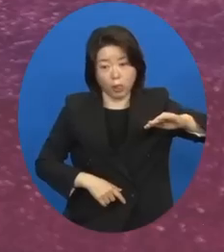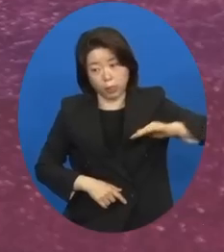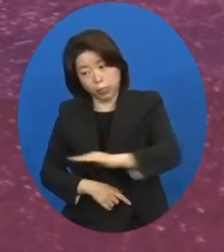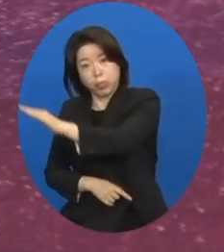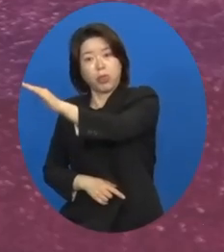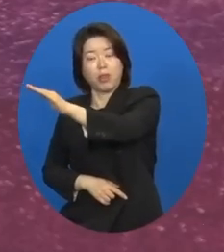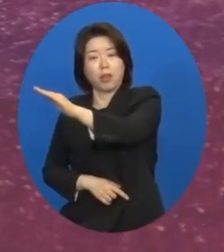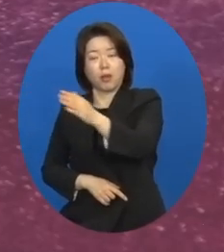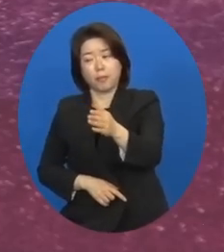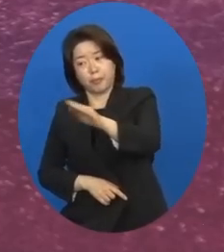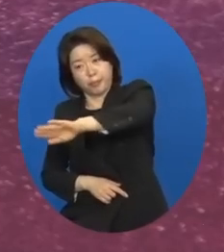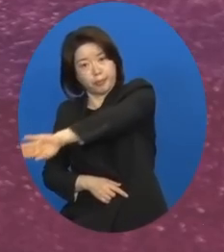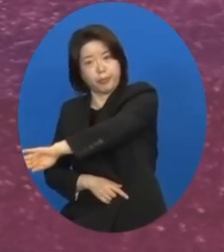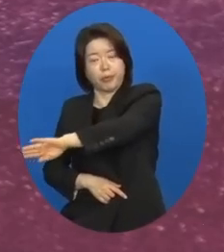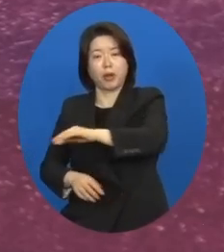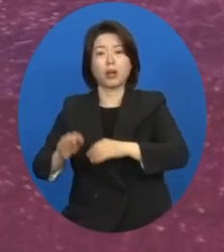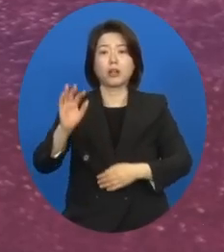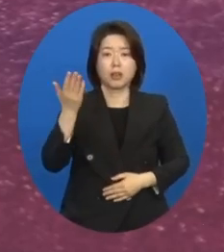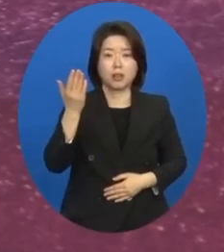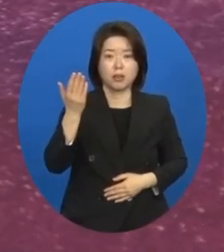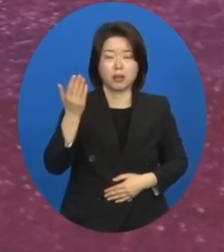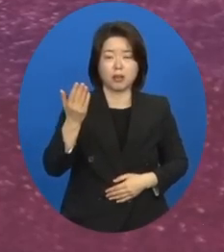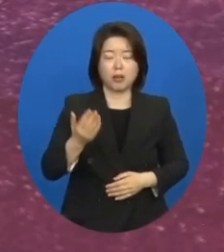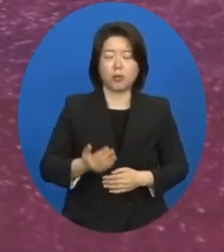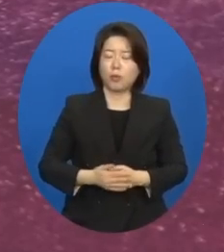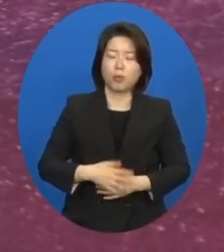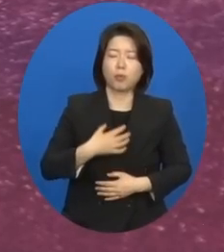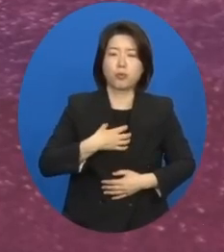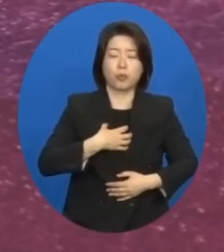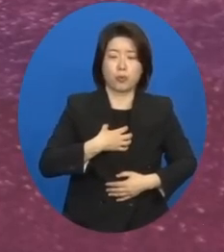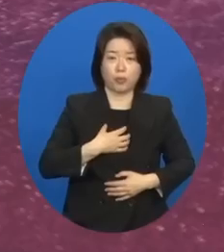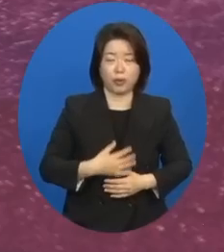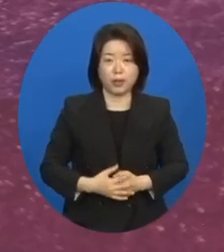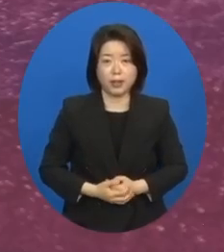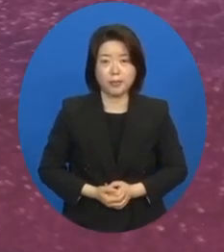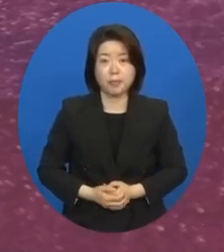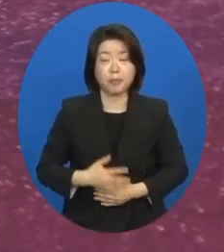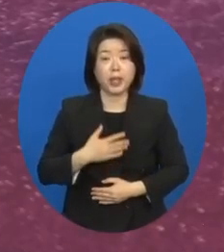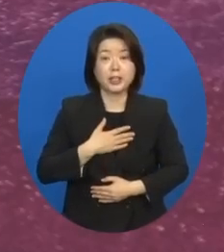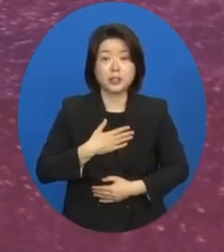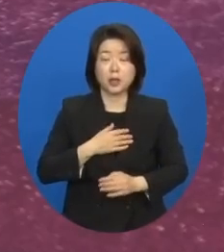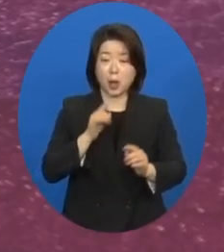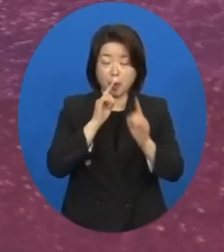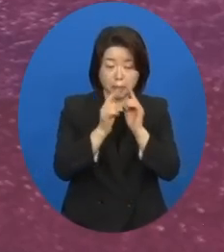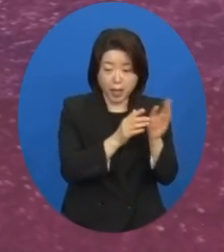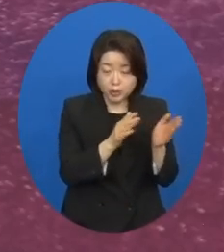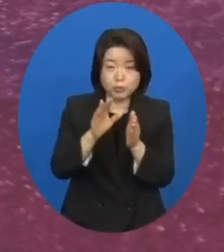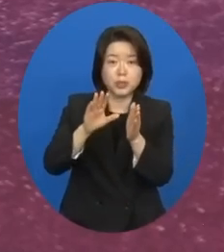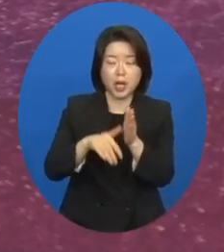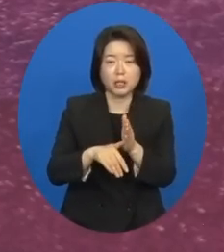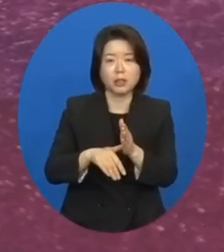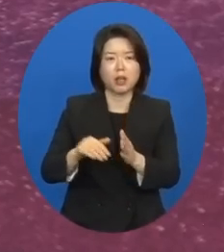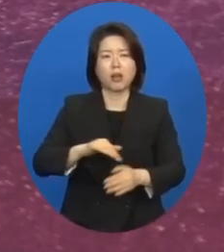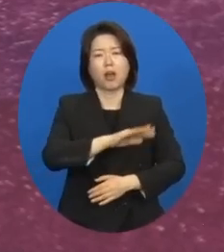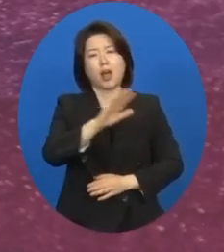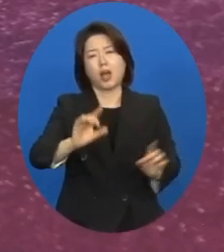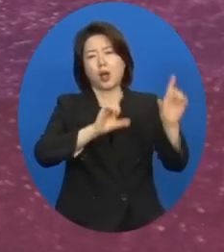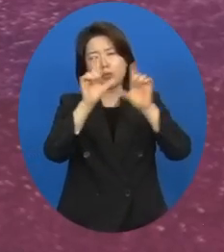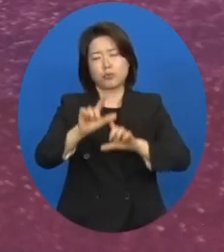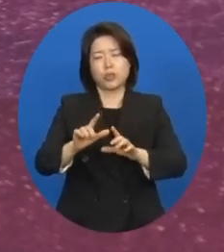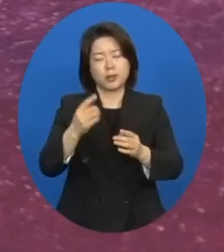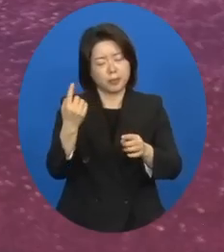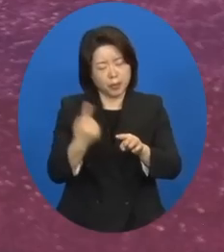미끌려서 낭떠러지에 떨어지게 되는 것입니다. 저는 말씀을 준비하면서 우리의 삶도 이와 같다고 생각을